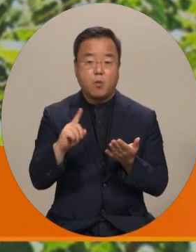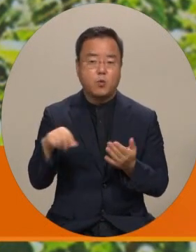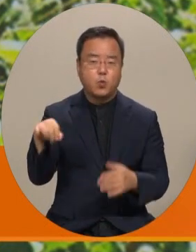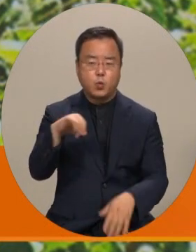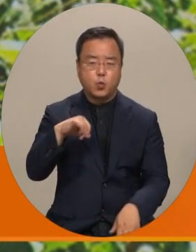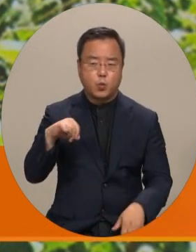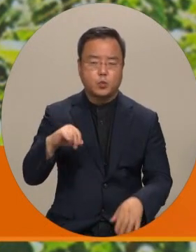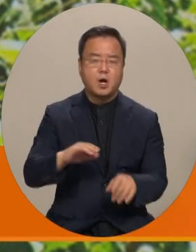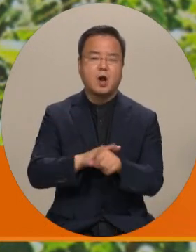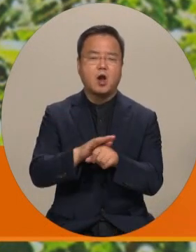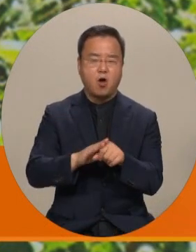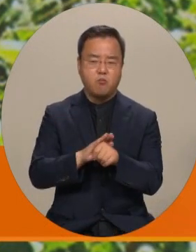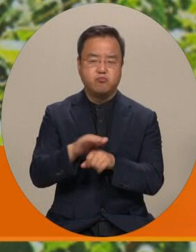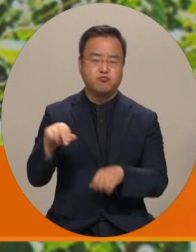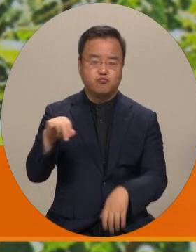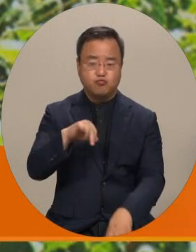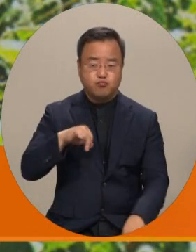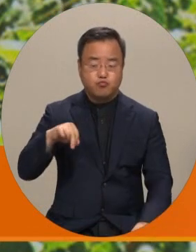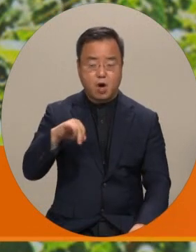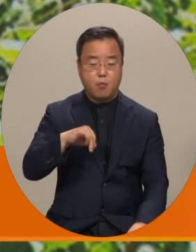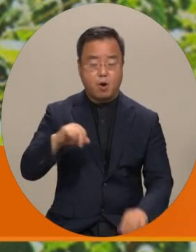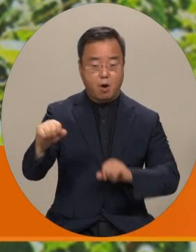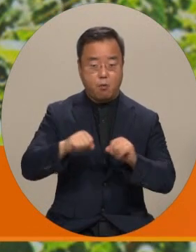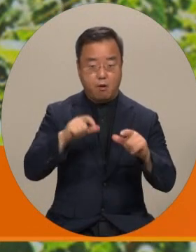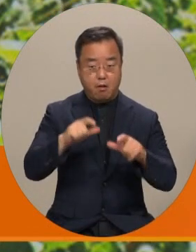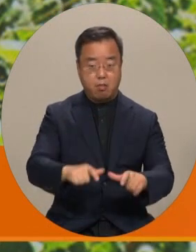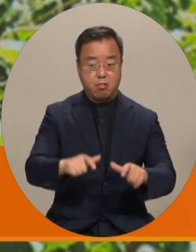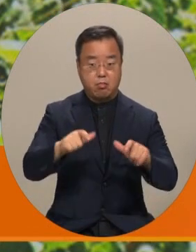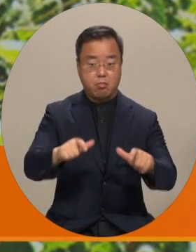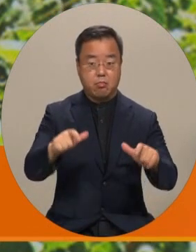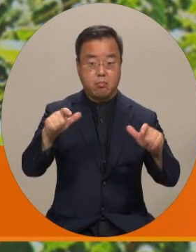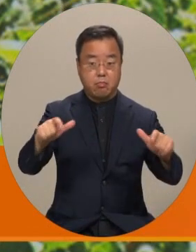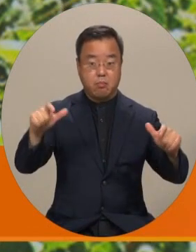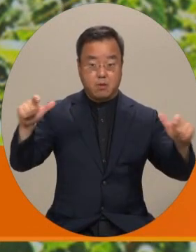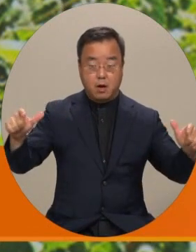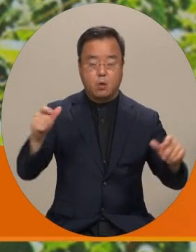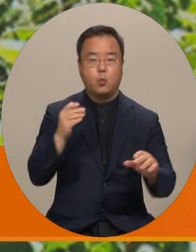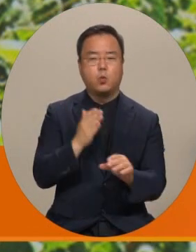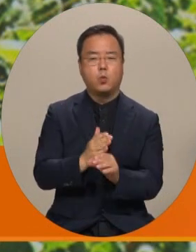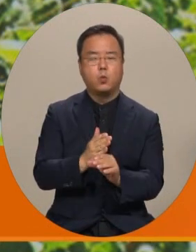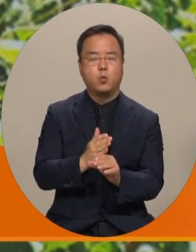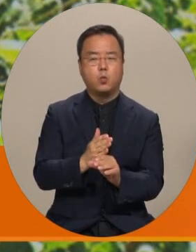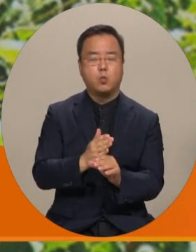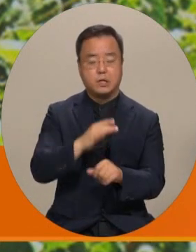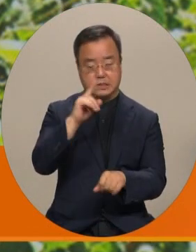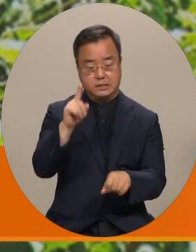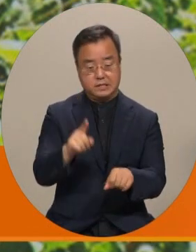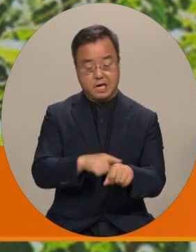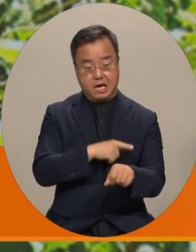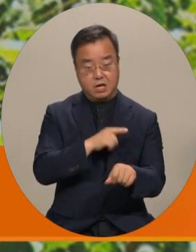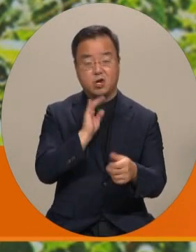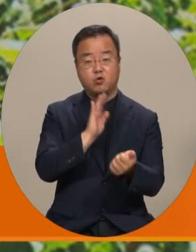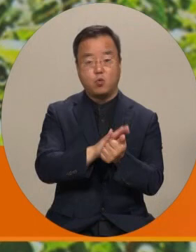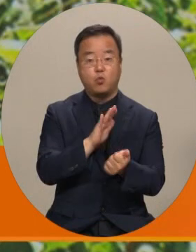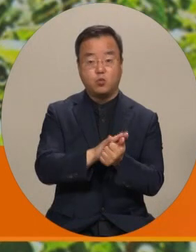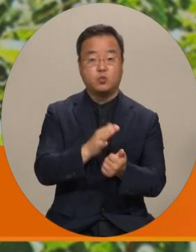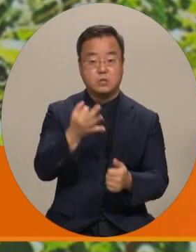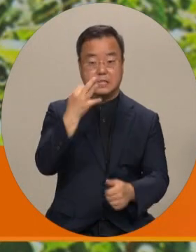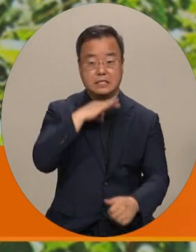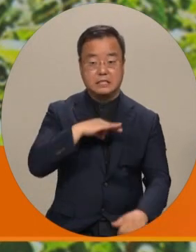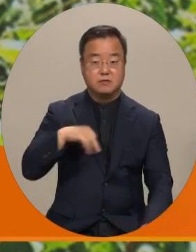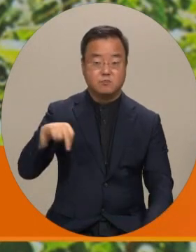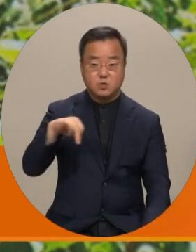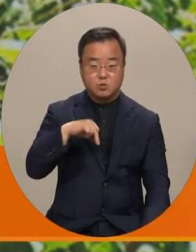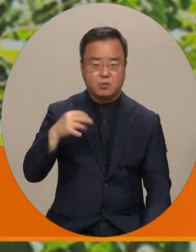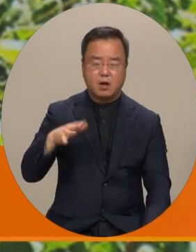버그가 최근 들어 활동 지역을 넓혀가고 있습니다이 생태에 도움이 되는 충이라고 하지만 시민들의 불편